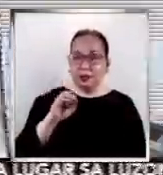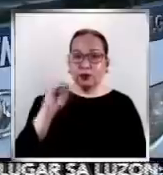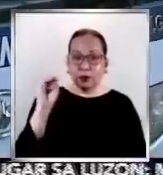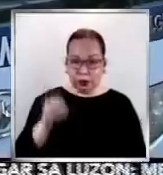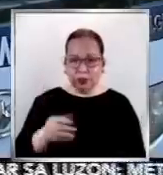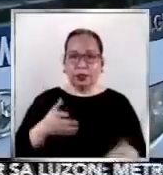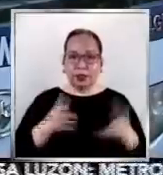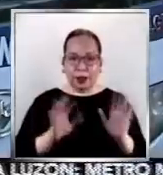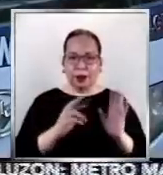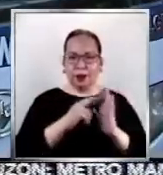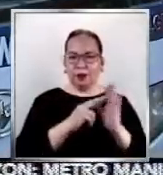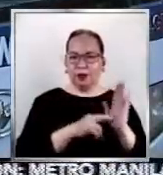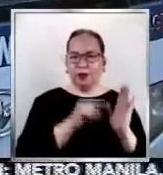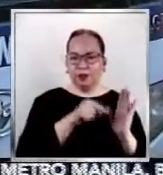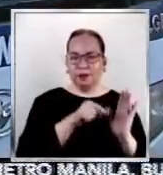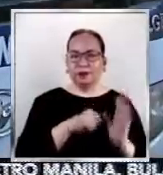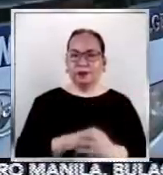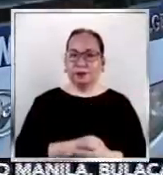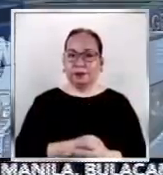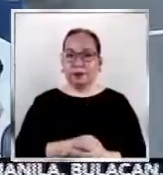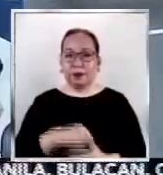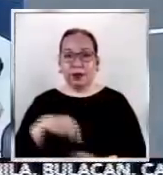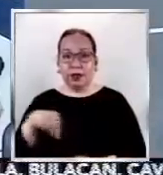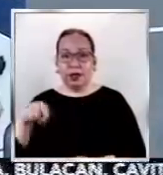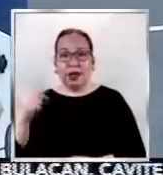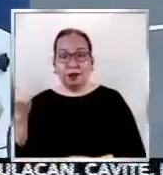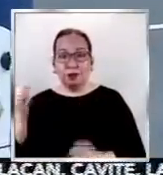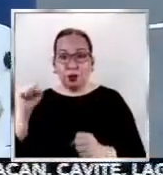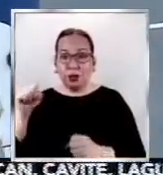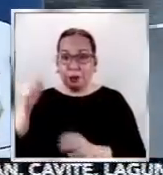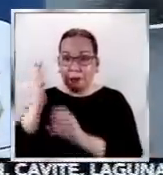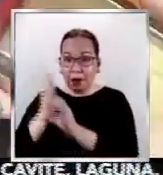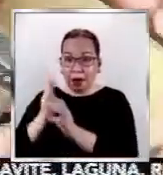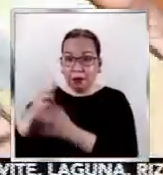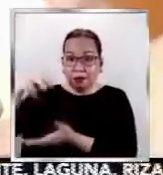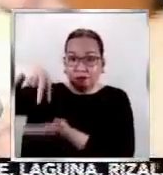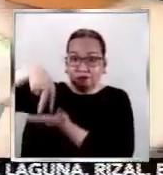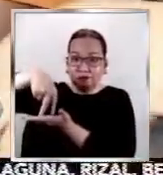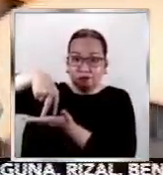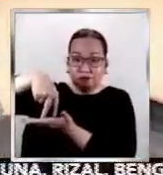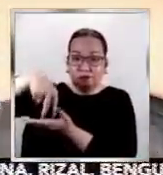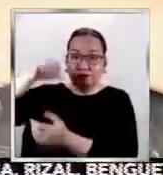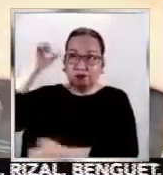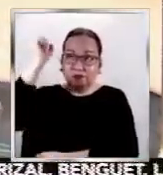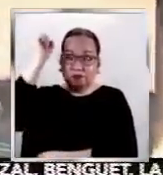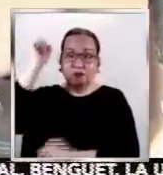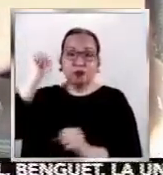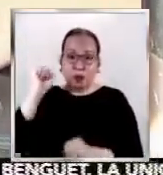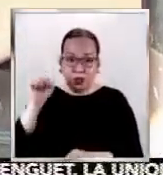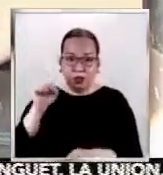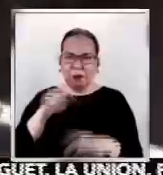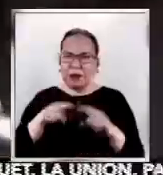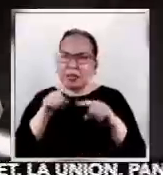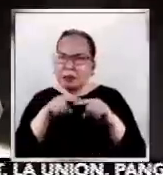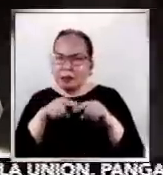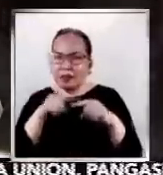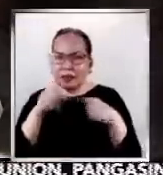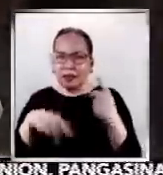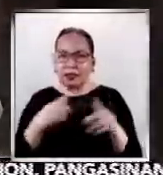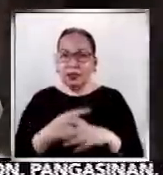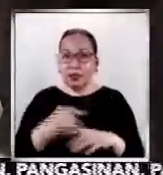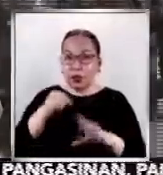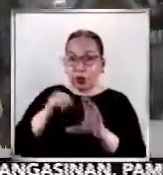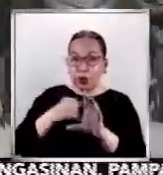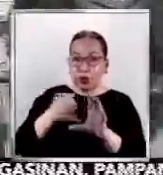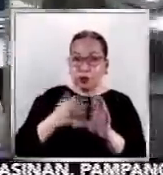pasahero. Pwede na ang tayuan sa bus pero depende sa klase nito. Sa jeep, tatanggalin na ang plastic barrier pero one-seat